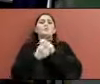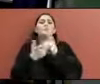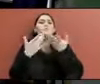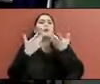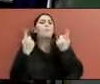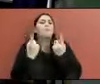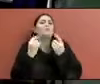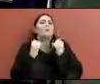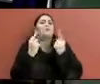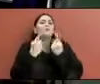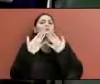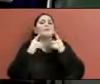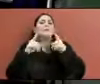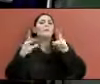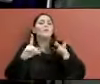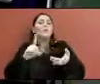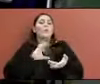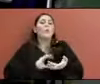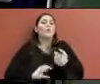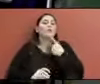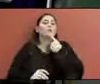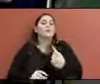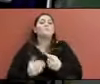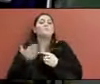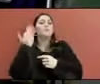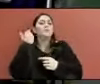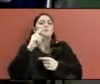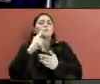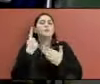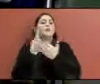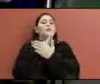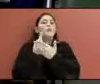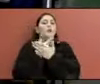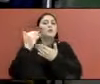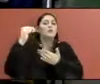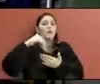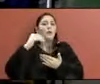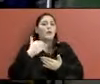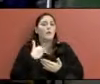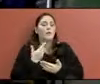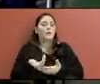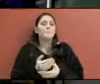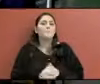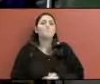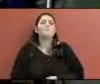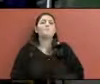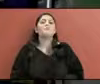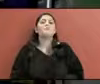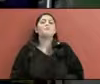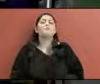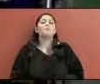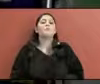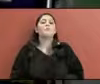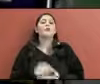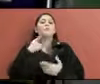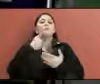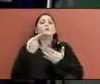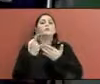deniyor. Geçenlerde bir dilekçe geldi Sayın Müdürüm bana. Bu dilekçede